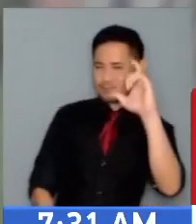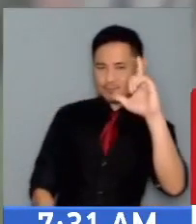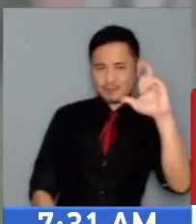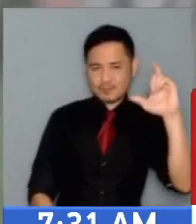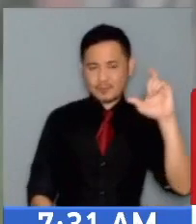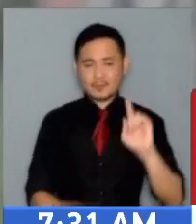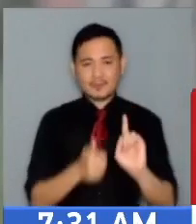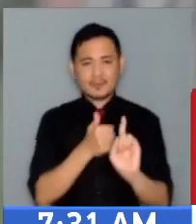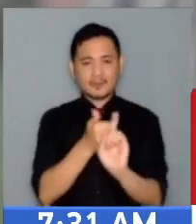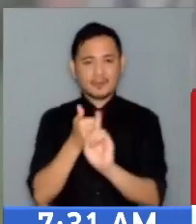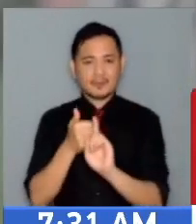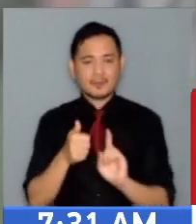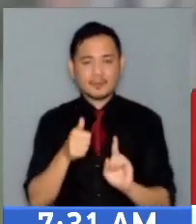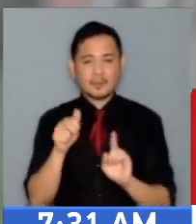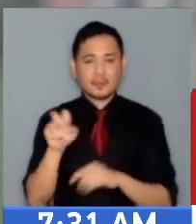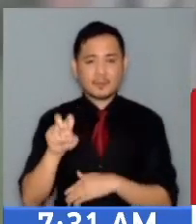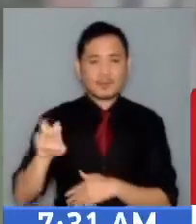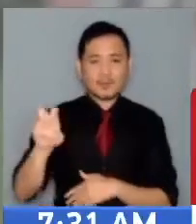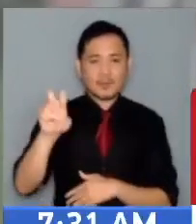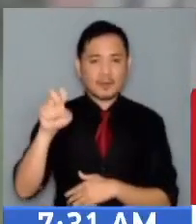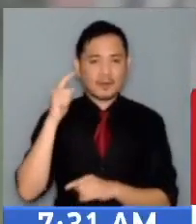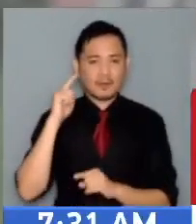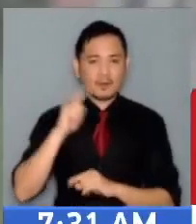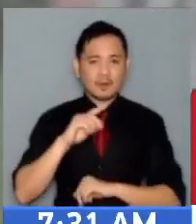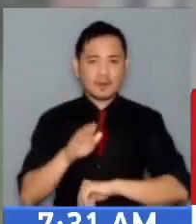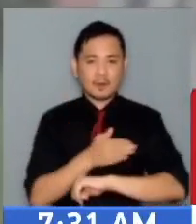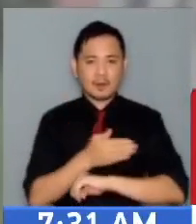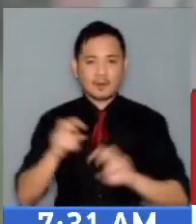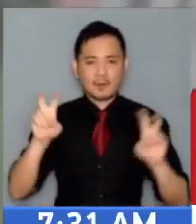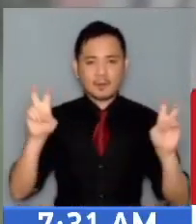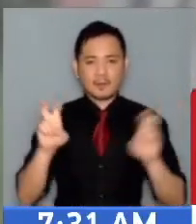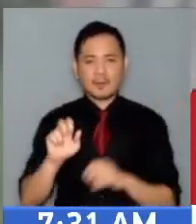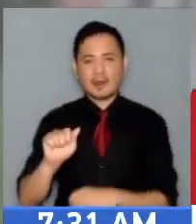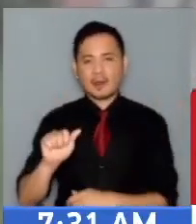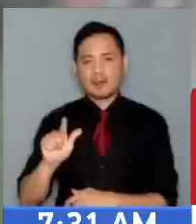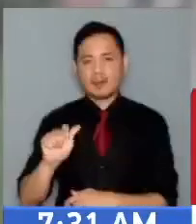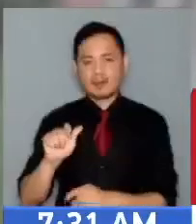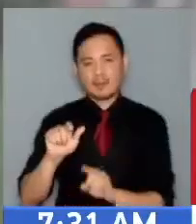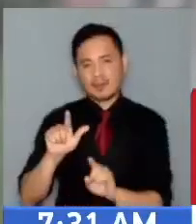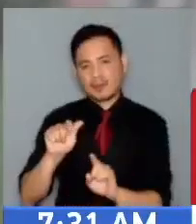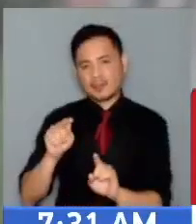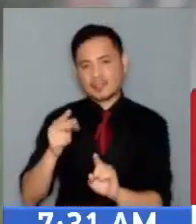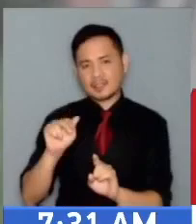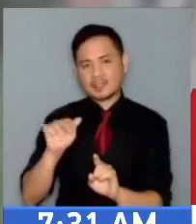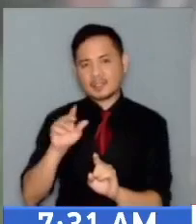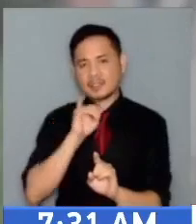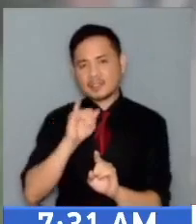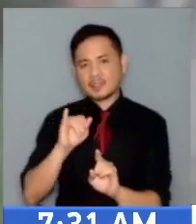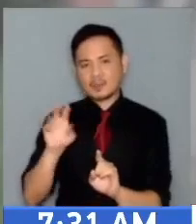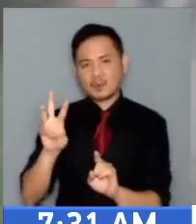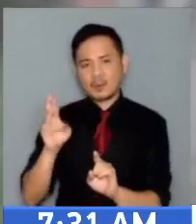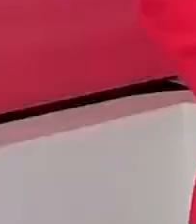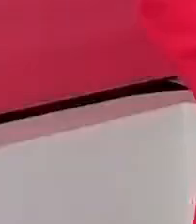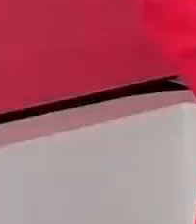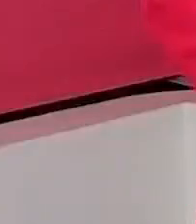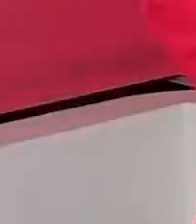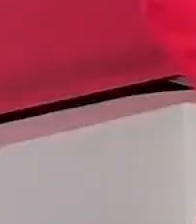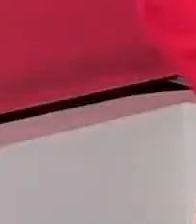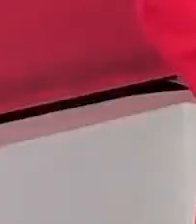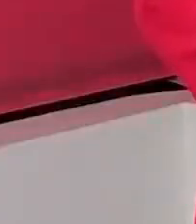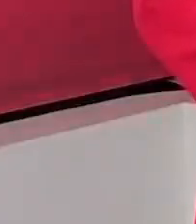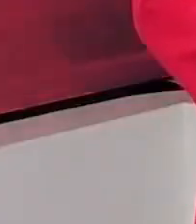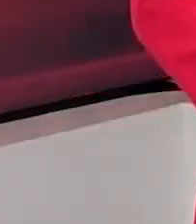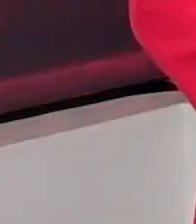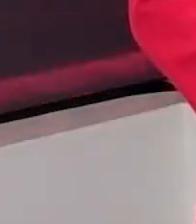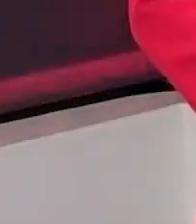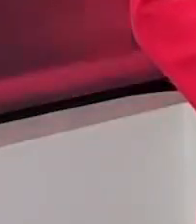Paramore para sa kanilang album na This Is Why. Meron bang hindi kayang gawin si Steph Curry? I don't think so. Mauna ka sa